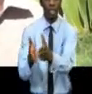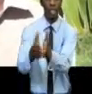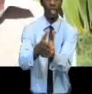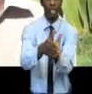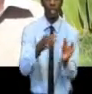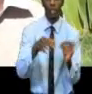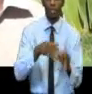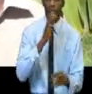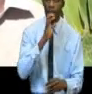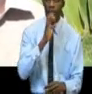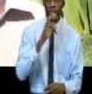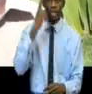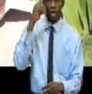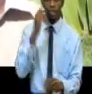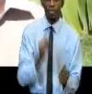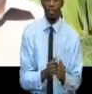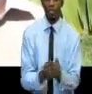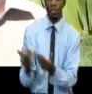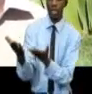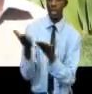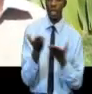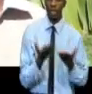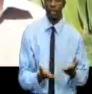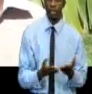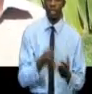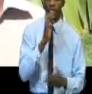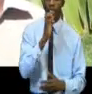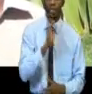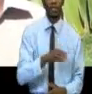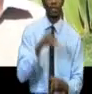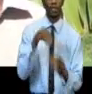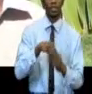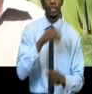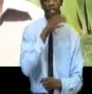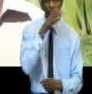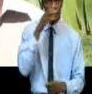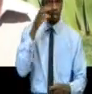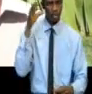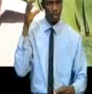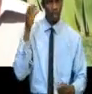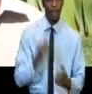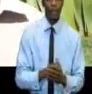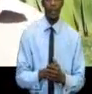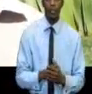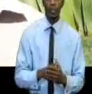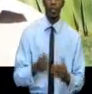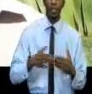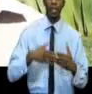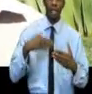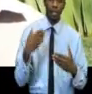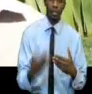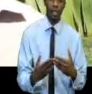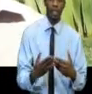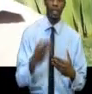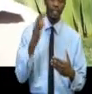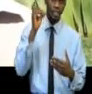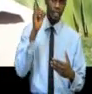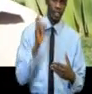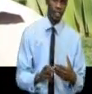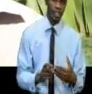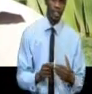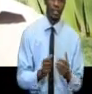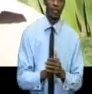l'infrastructure adéquate. Et par rapport à cela, on peut également recourir aux variétés à cycle court, aux